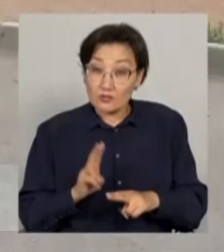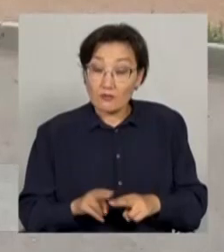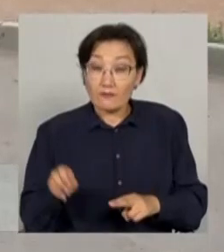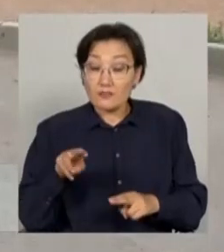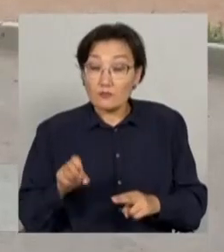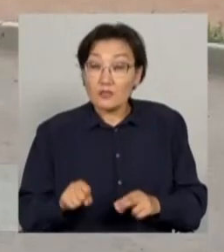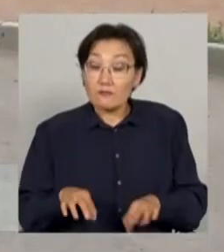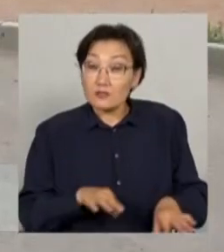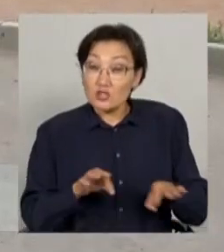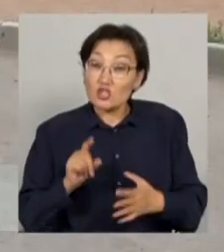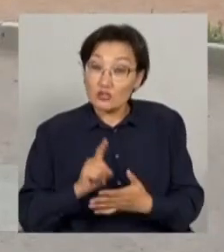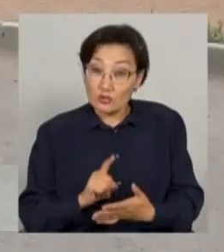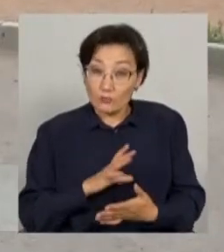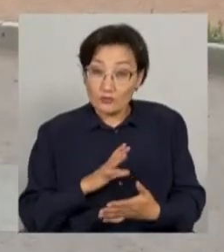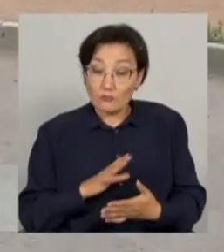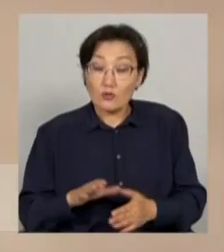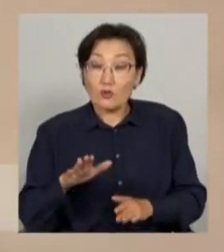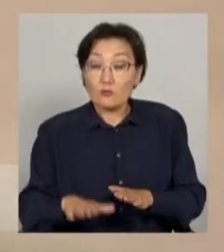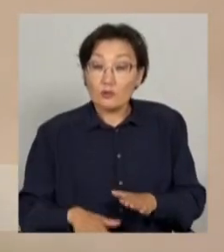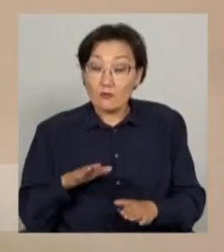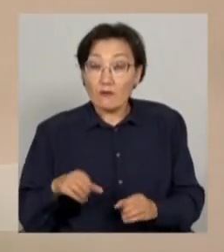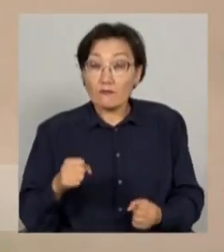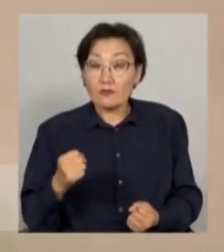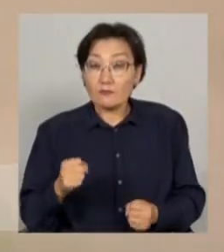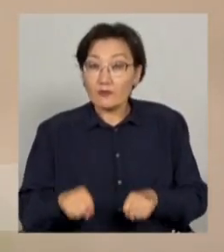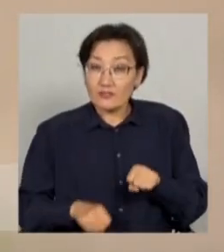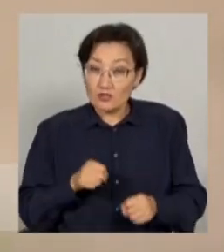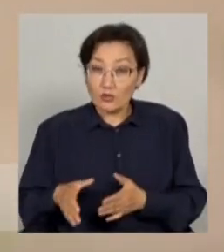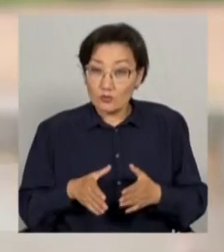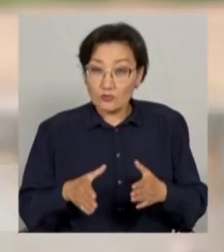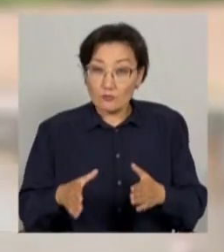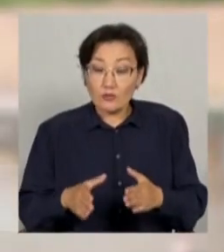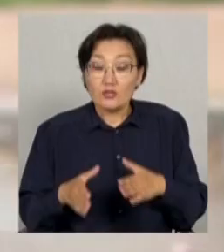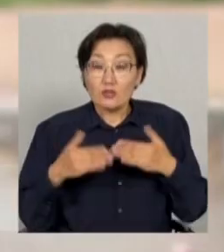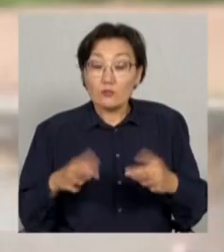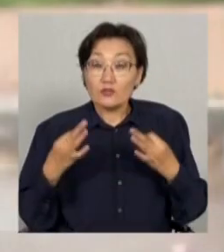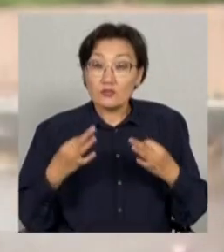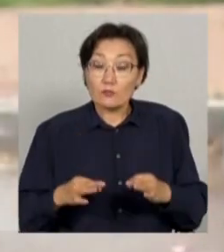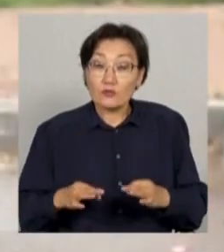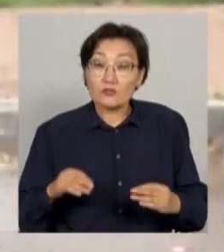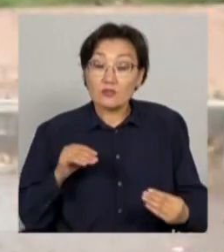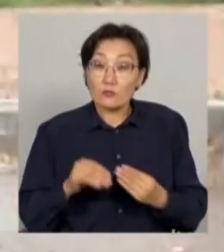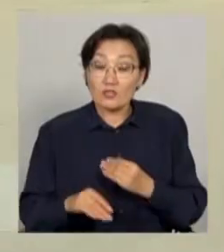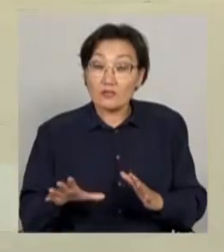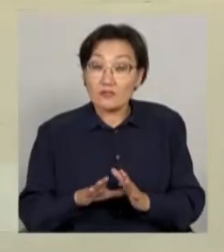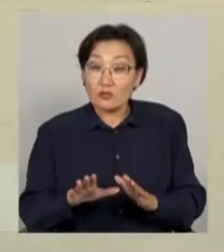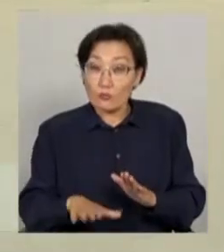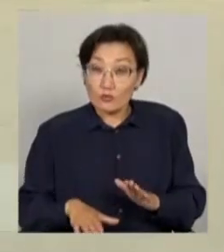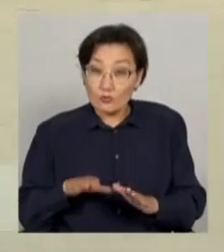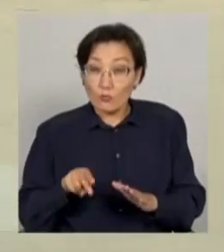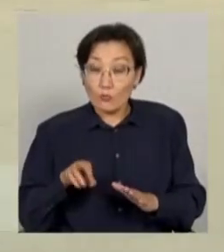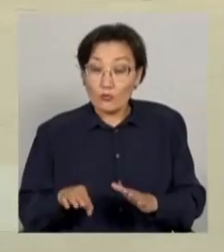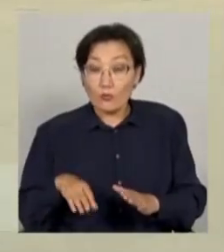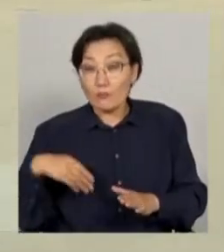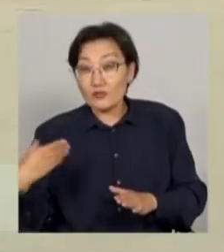вида транспорта должны двигаться по велосипедной дорожке. При их отсутствии допускается движение электрических самокатов по правому